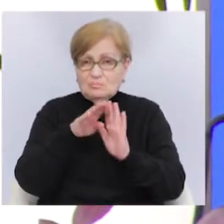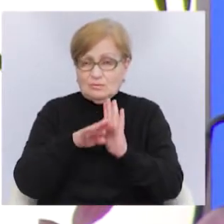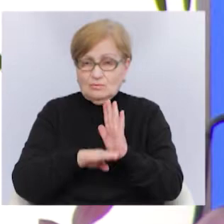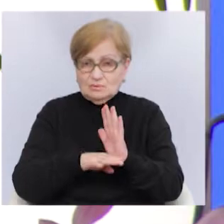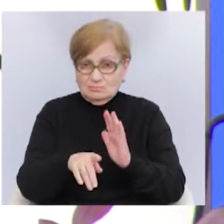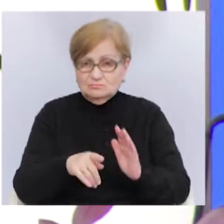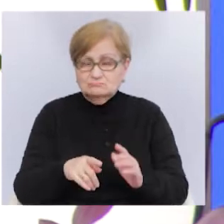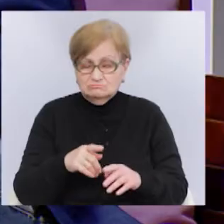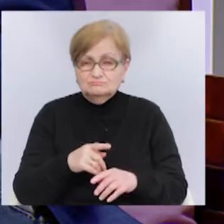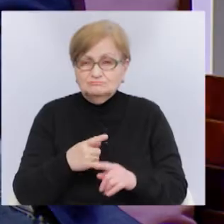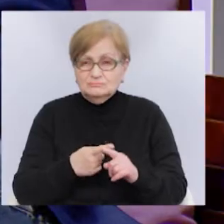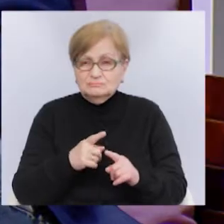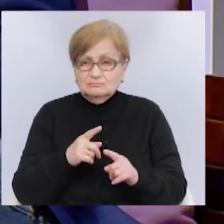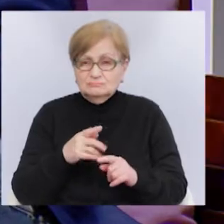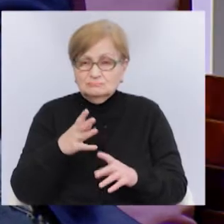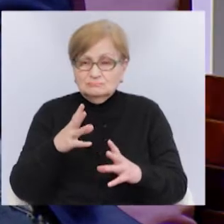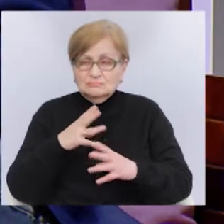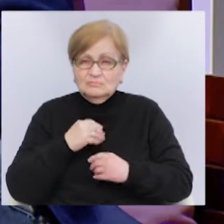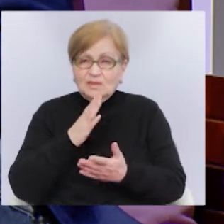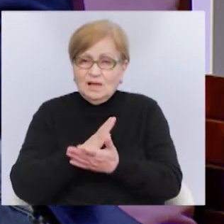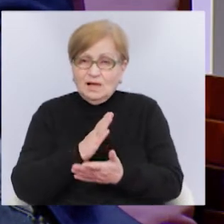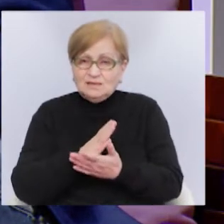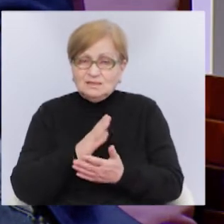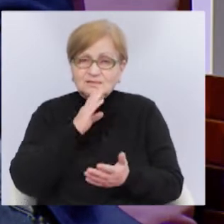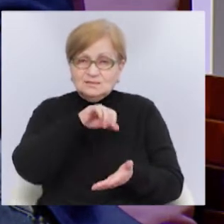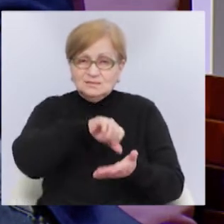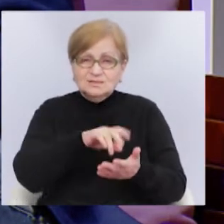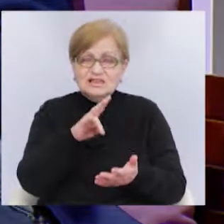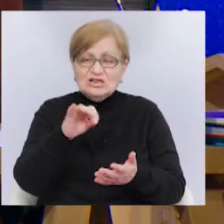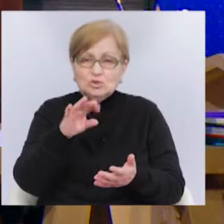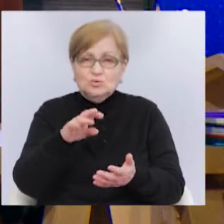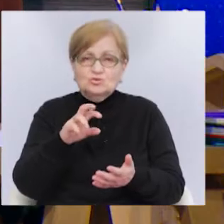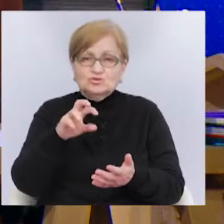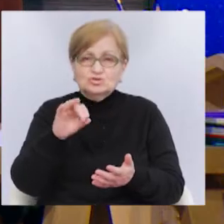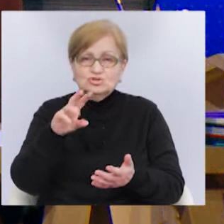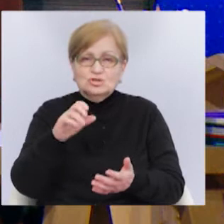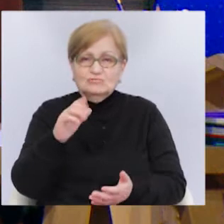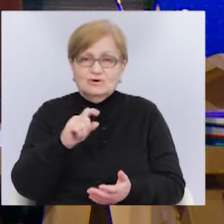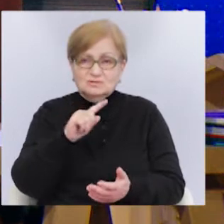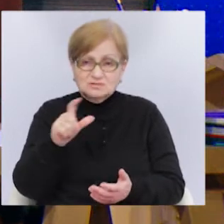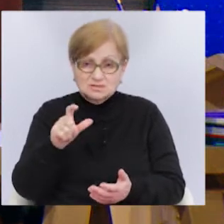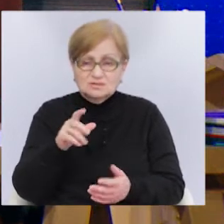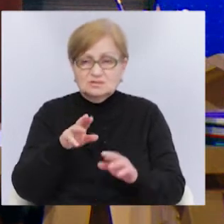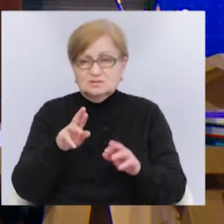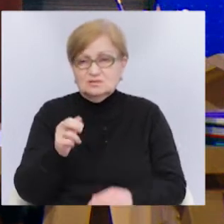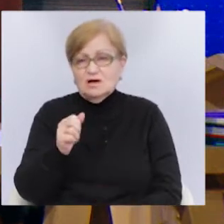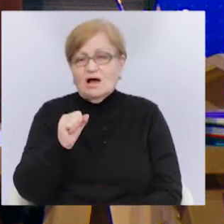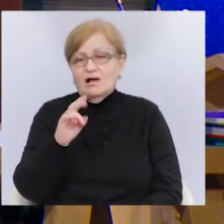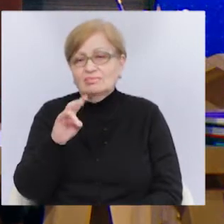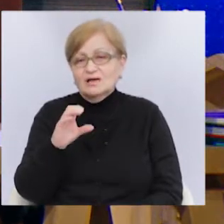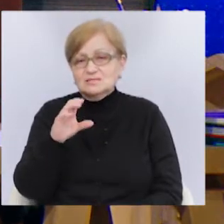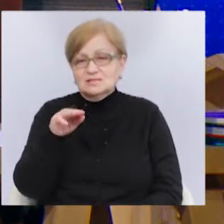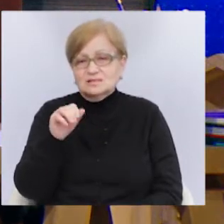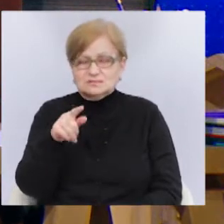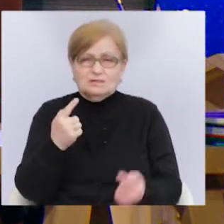გამოწვევების არსებობის გამო. კი ბატონო, ჩვენთან ერთად არიან ასევე ნინო ჯიჯავაძე, ადრეული განათლების სპეციალისტი და ანასტასია მთავარი, ასე